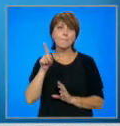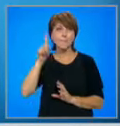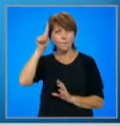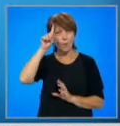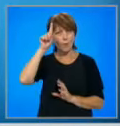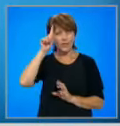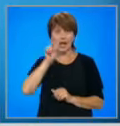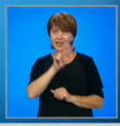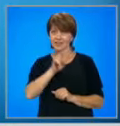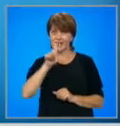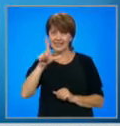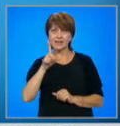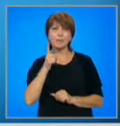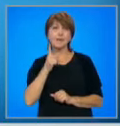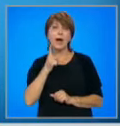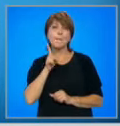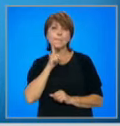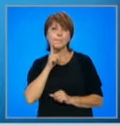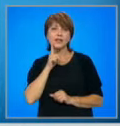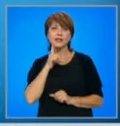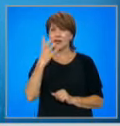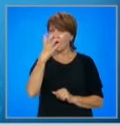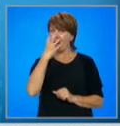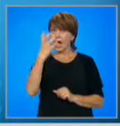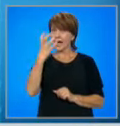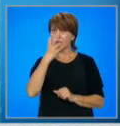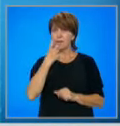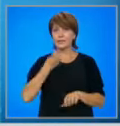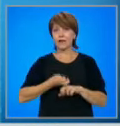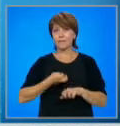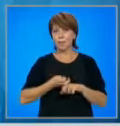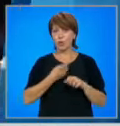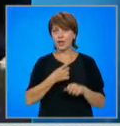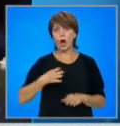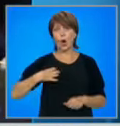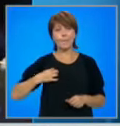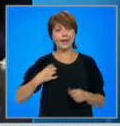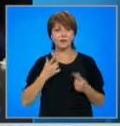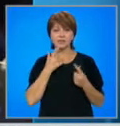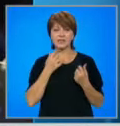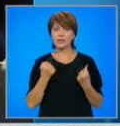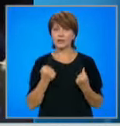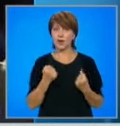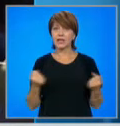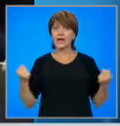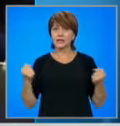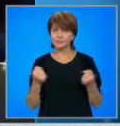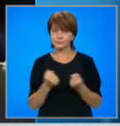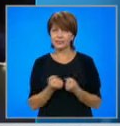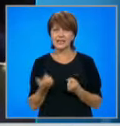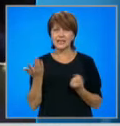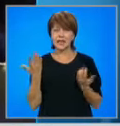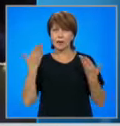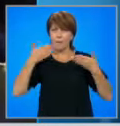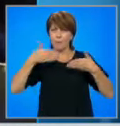19-годишно момиче и 27-годишен мъж са в реанимацията на болница Света Анна с опасност за живота. Инцидентът е станал след